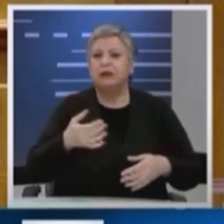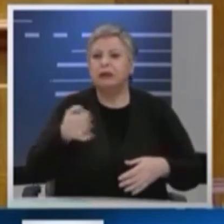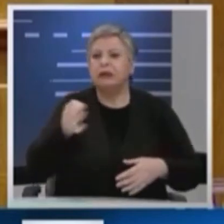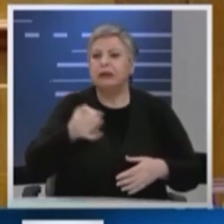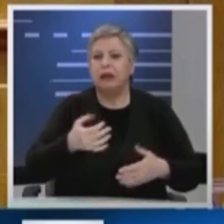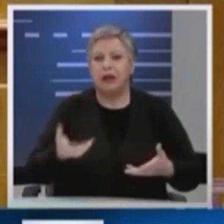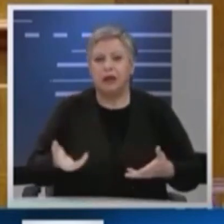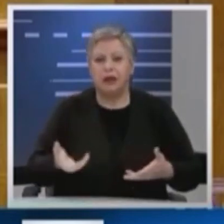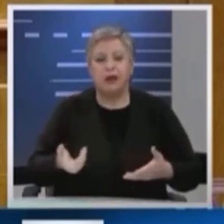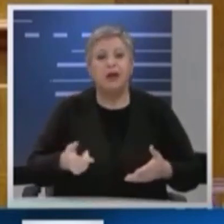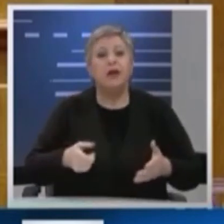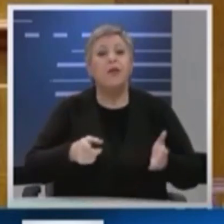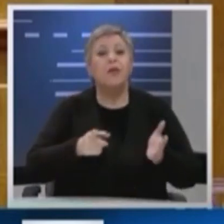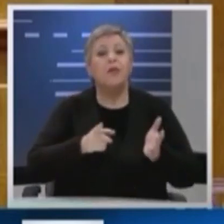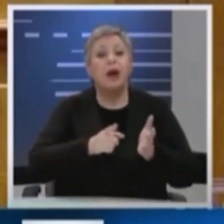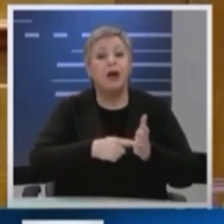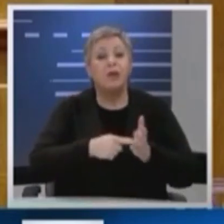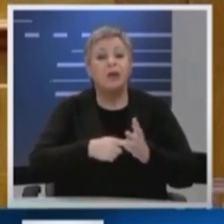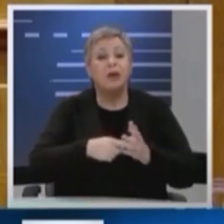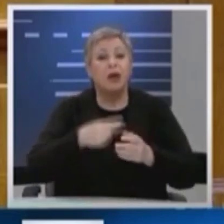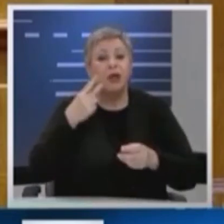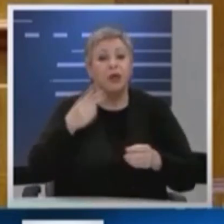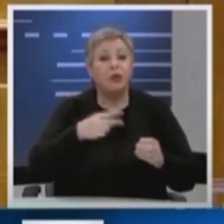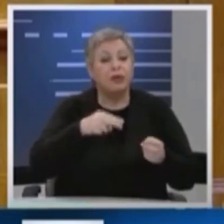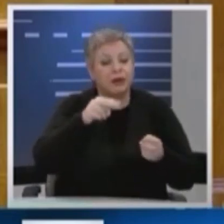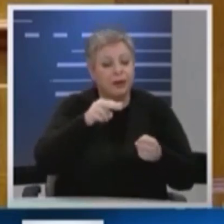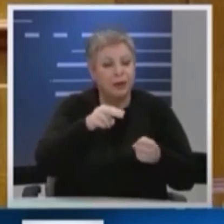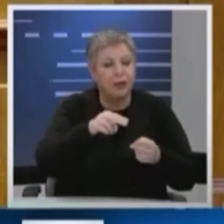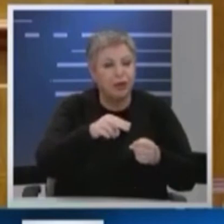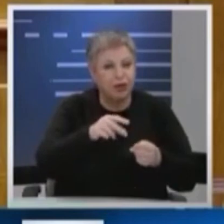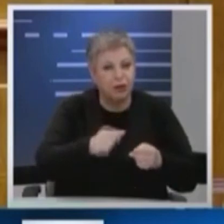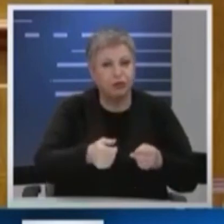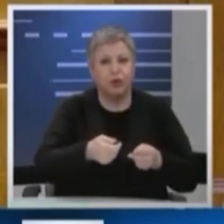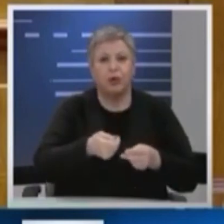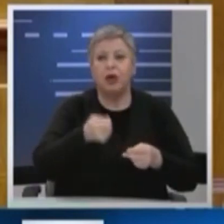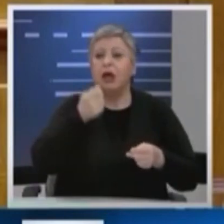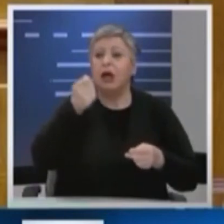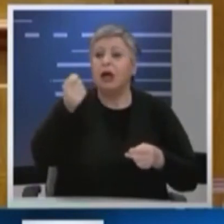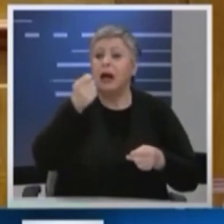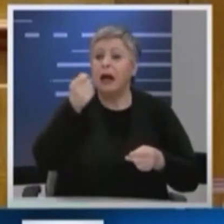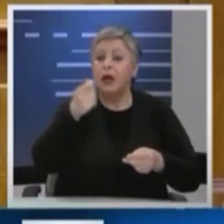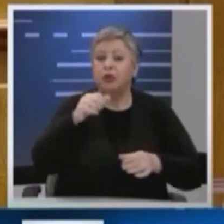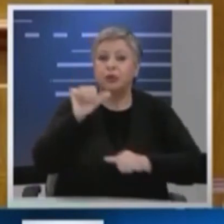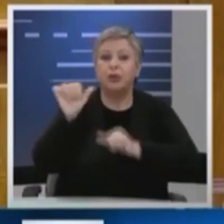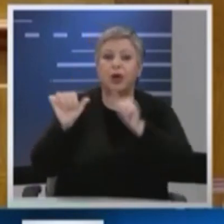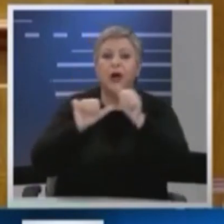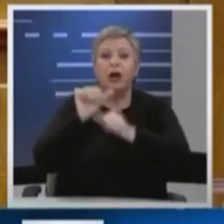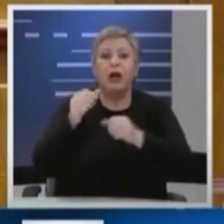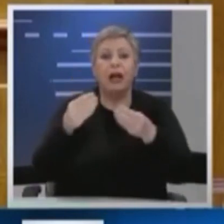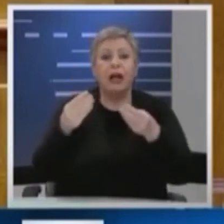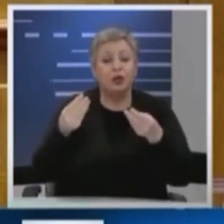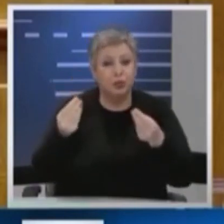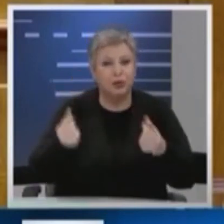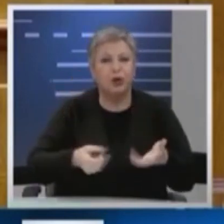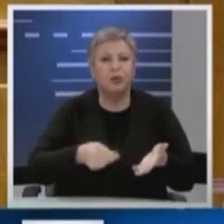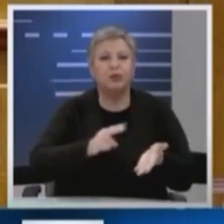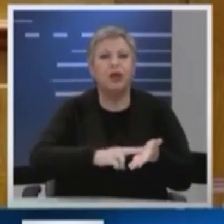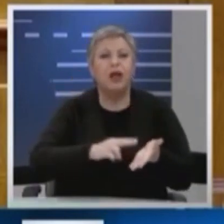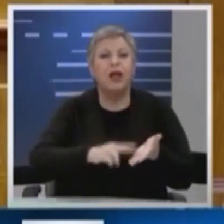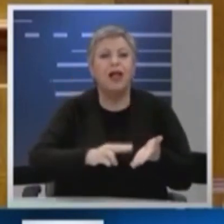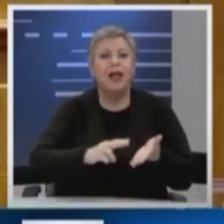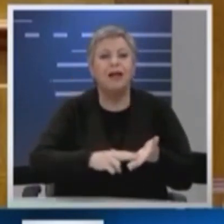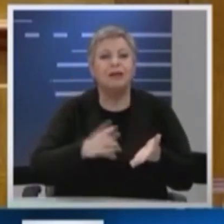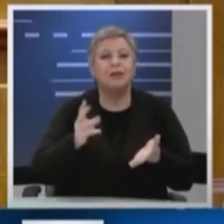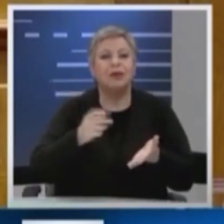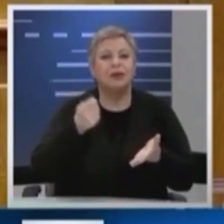πλεόνασμα που πρέπει επιγόντως να μειωθεί. Για το χρέος που πρέπει περαιτέρω να αναδιαρθρωθεί. Για το ασφαλιστικό που πρέπει, ξεκινώντας